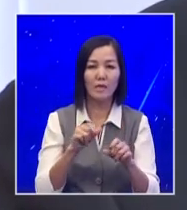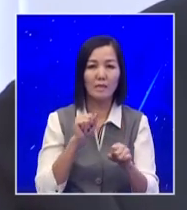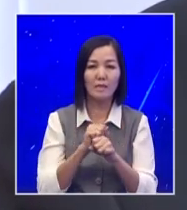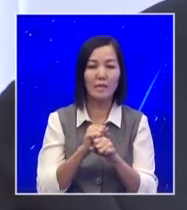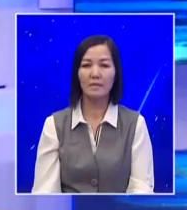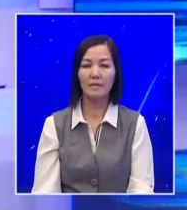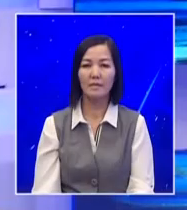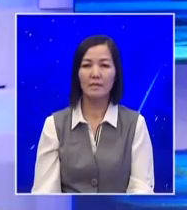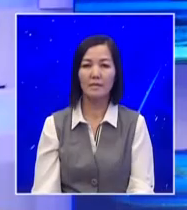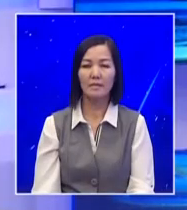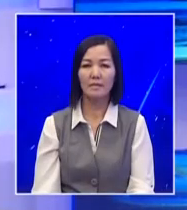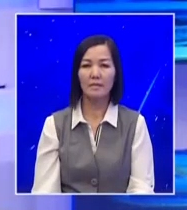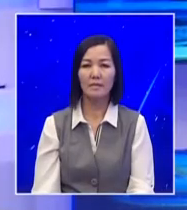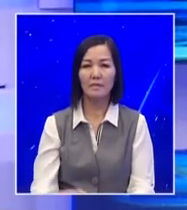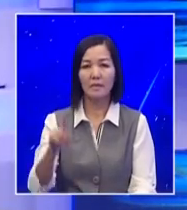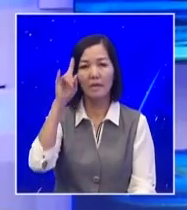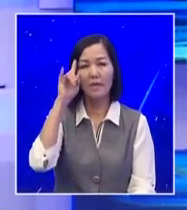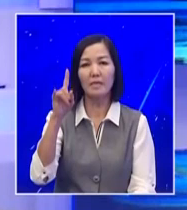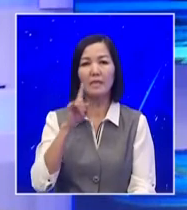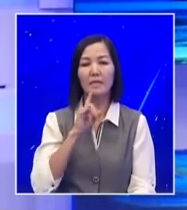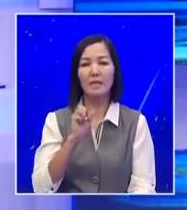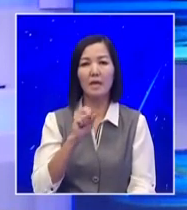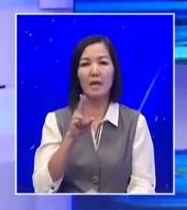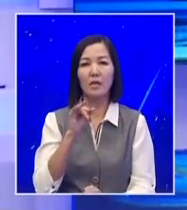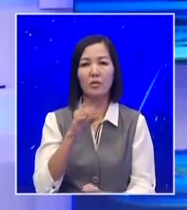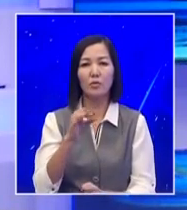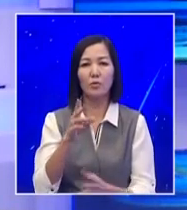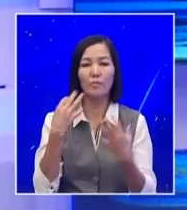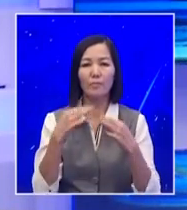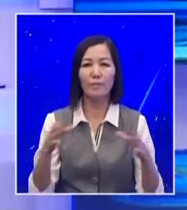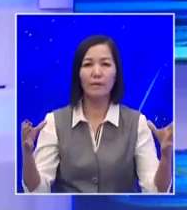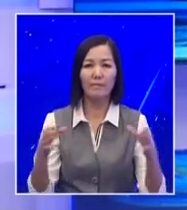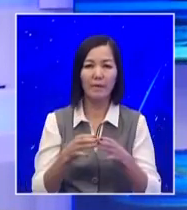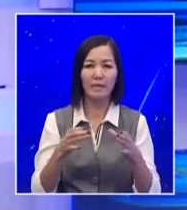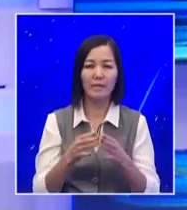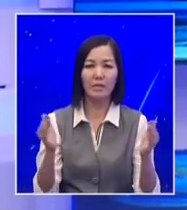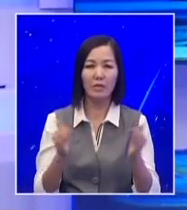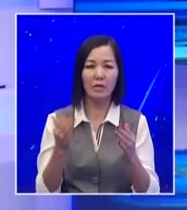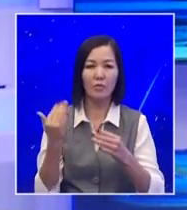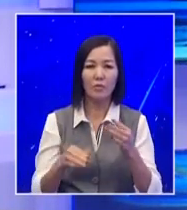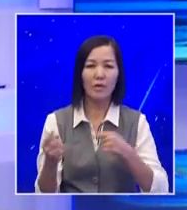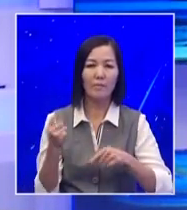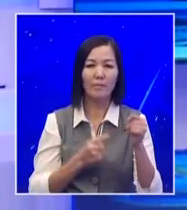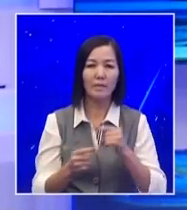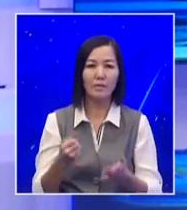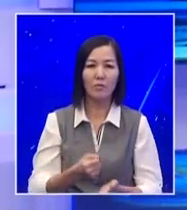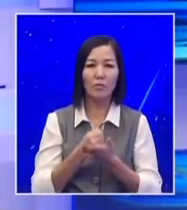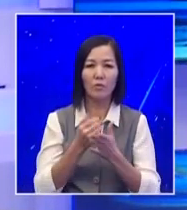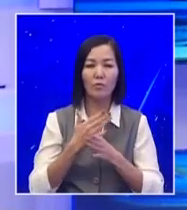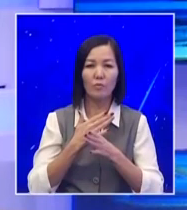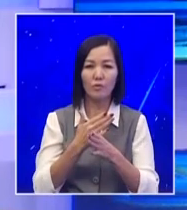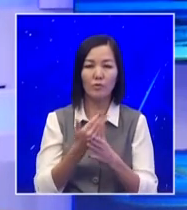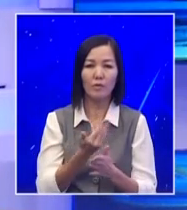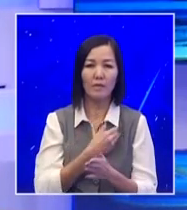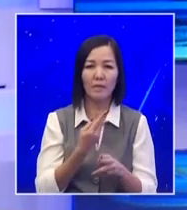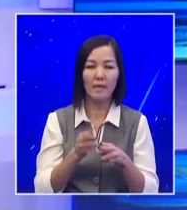қамтылған. Басымдықтар белгіленді. Қазақстанның Ақжол демократиялық партиясы шағын және орта бизнеске жан-жақты қолдау көрсетуге